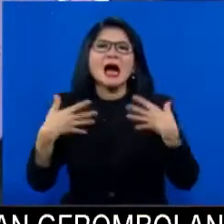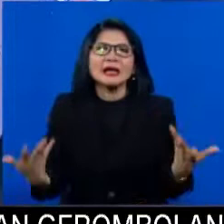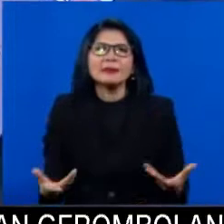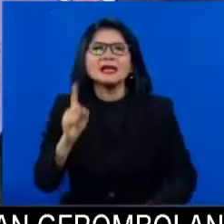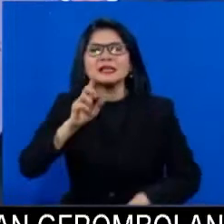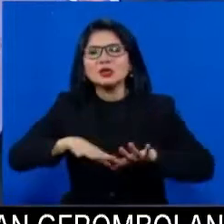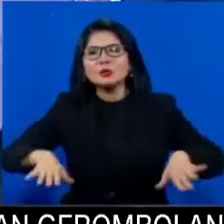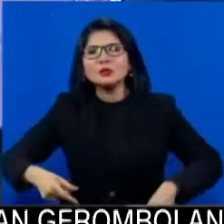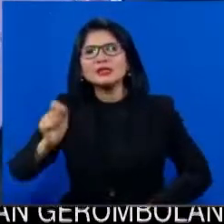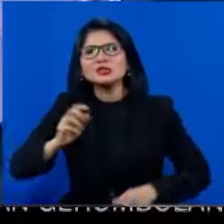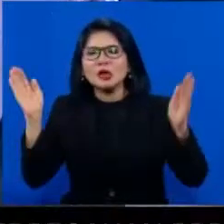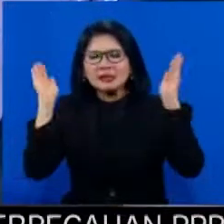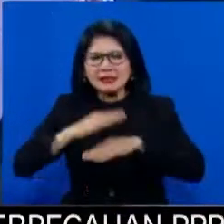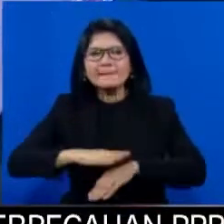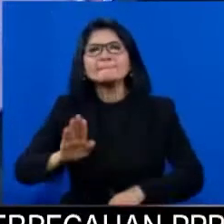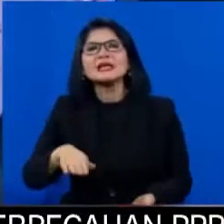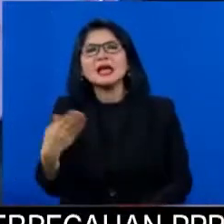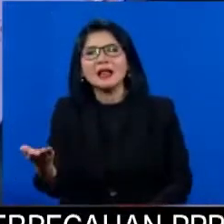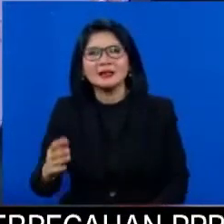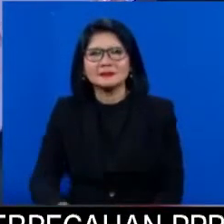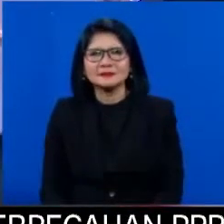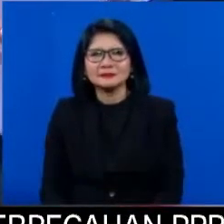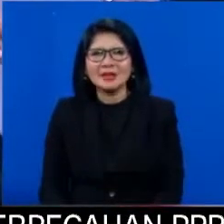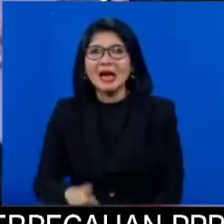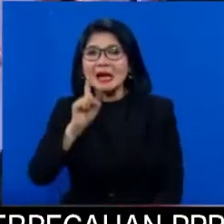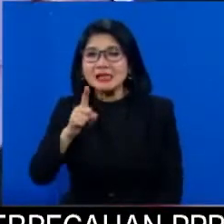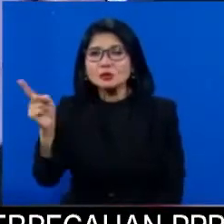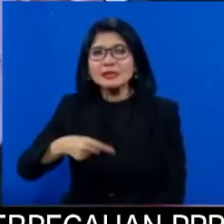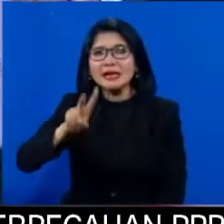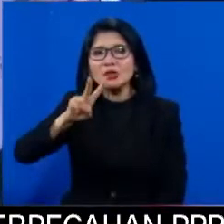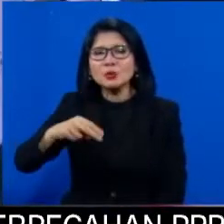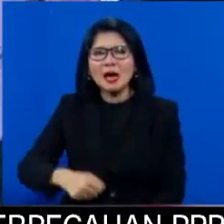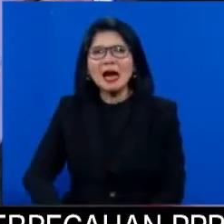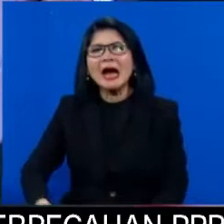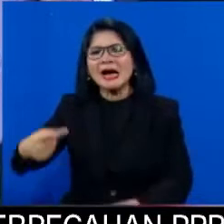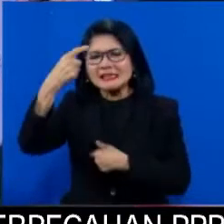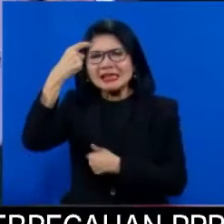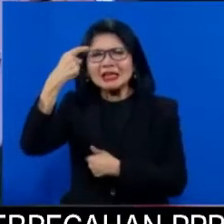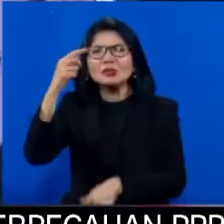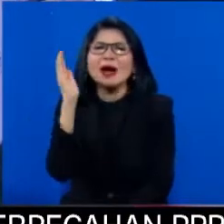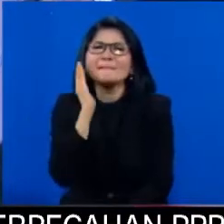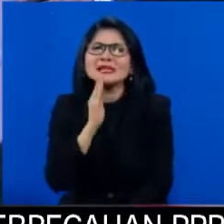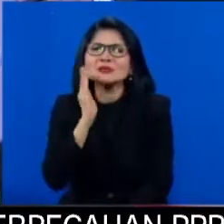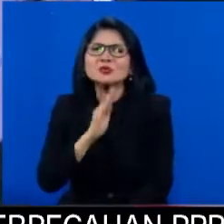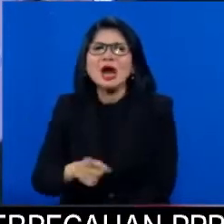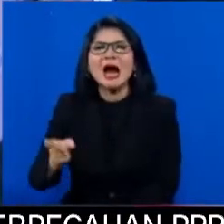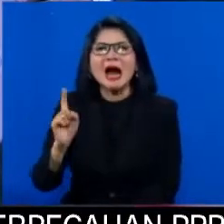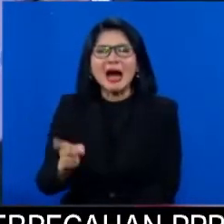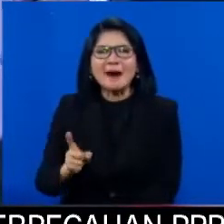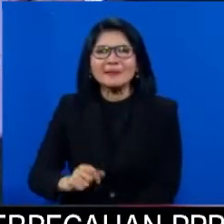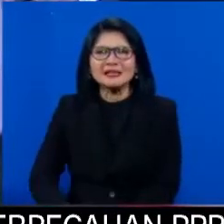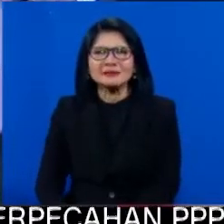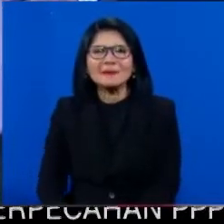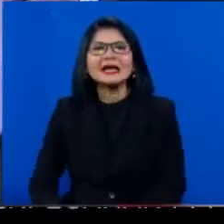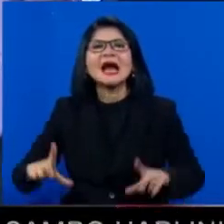santri Ponpes Gontor meninggal dunia. Ironisnya, satu dari dua pelaku masih di bawah umur. Kekerasan itu dipicu karena kurangnya perlengkapan